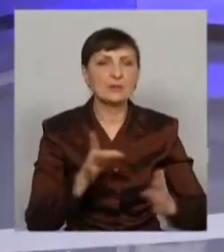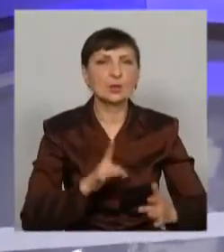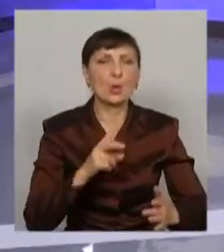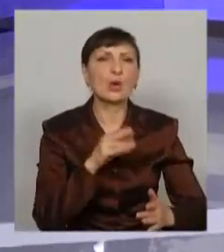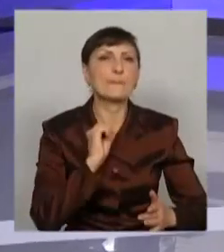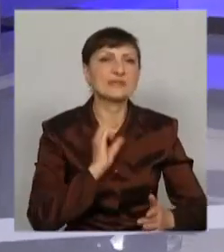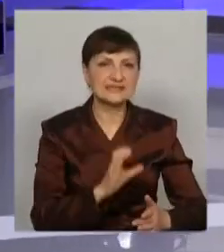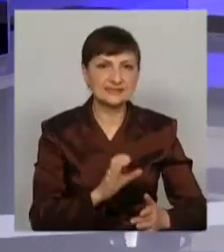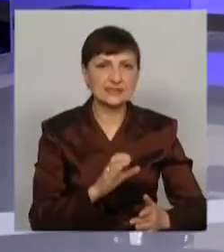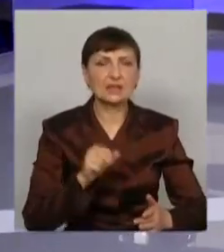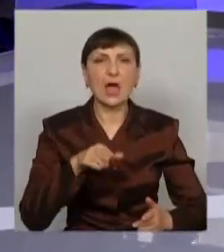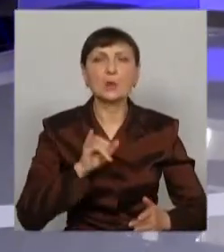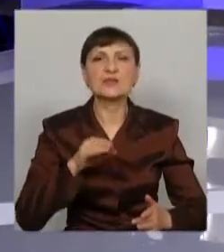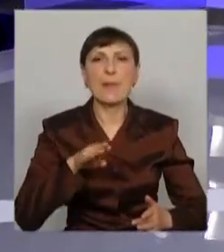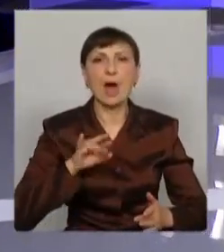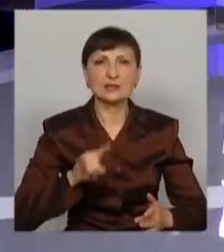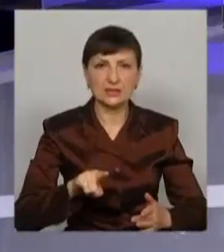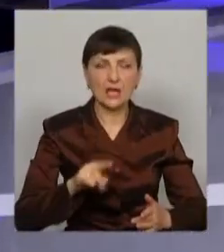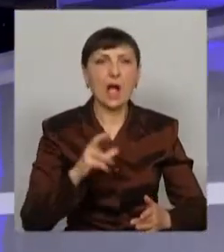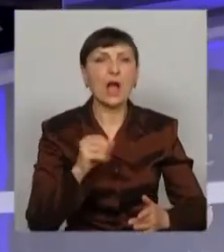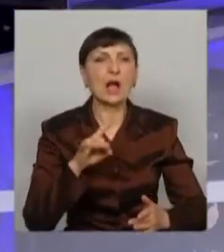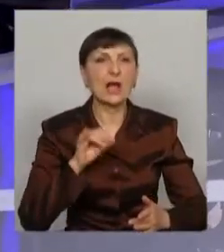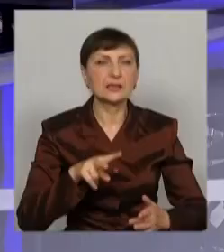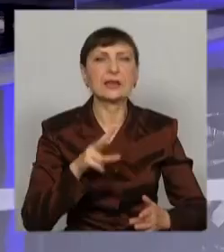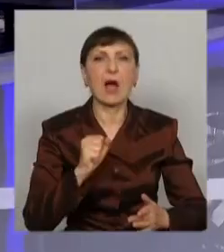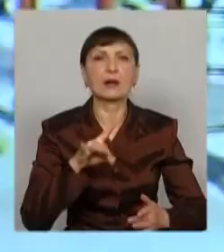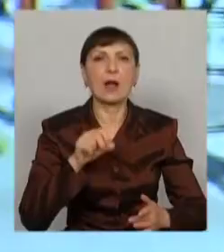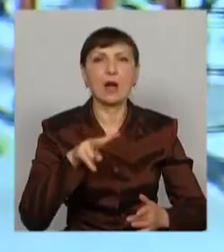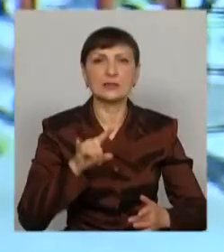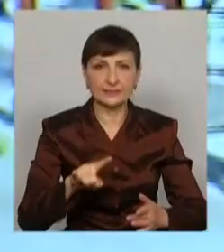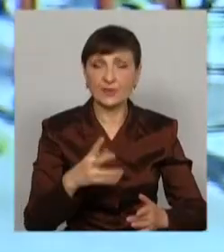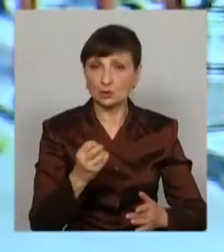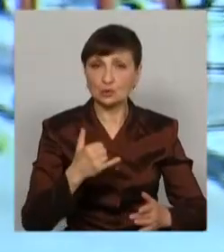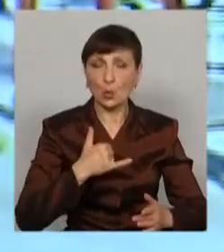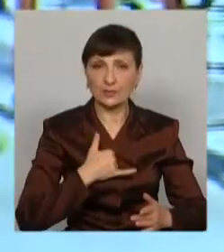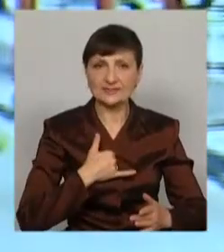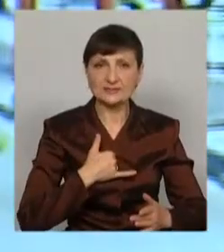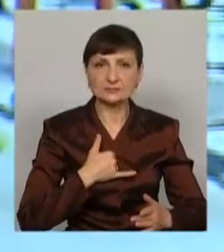Курамыз, Таусамалы, Карагайлы и Каргалы. Но еще у нас